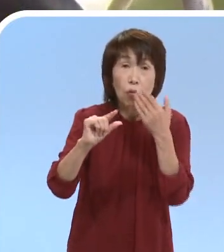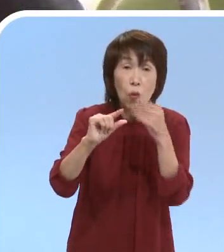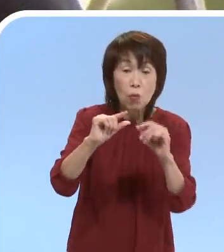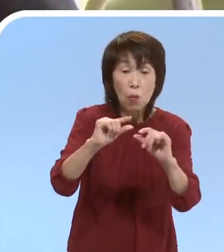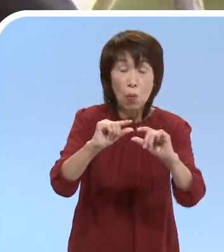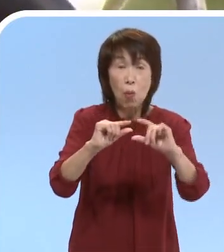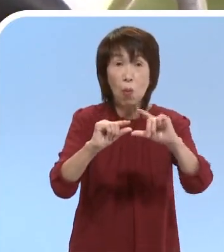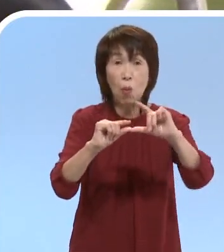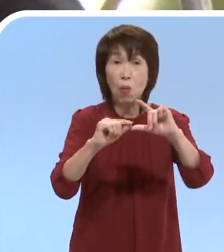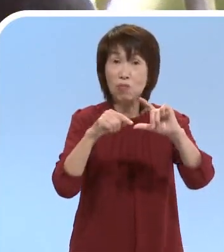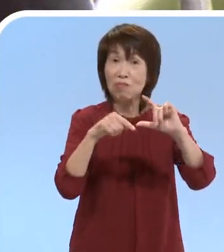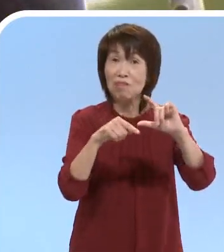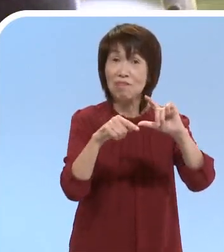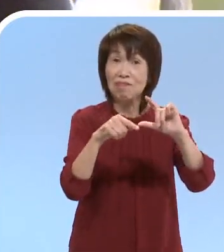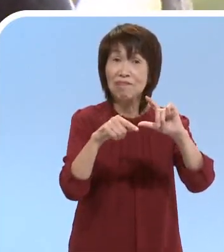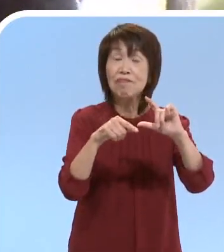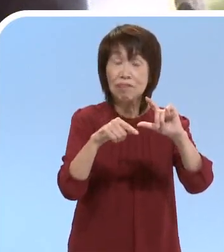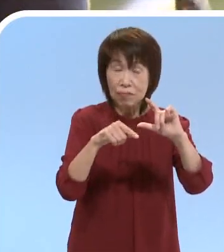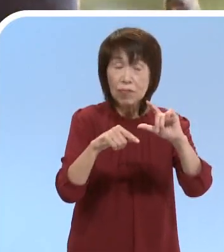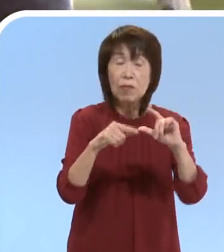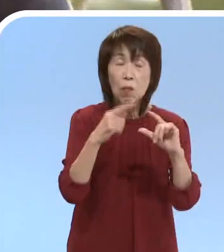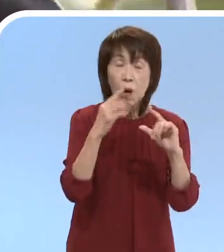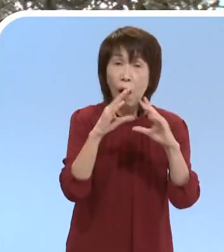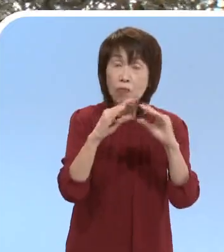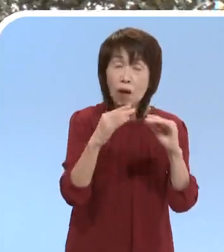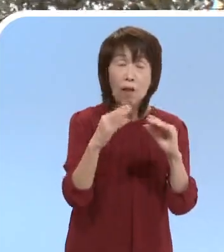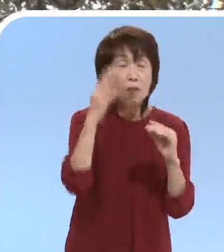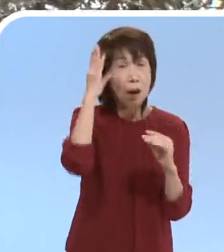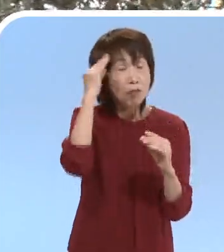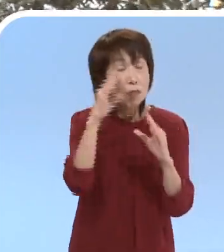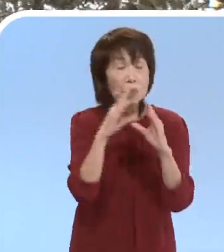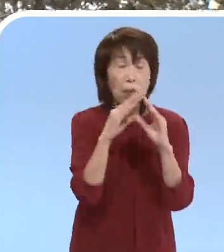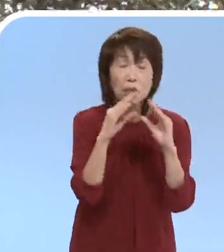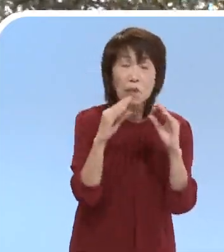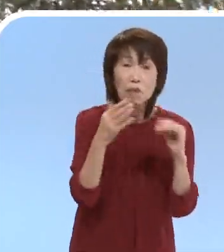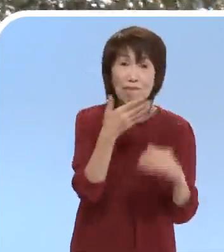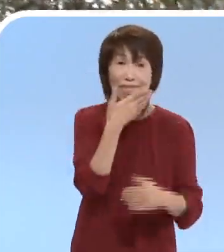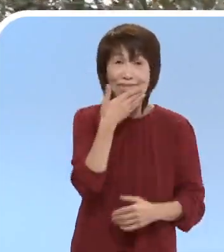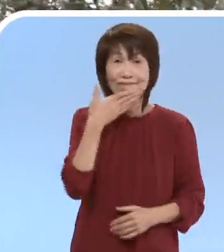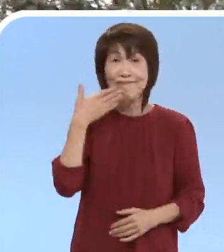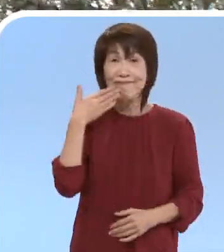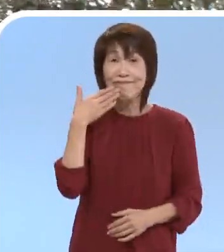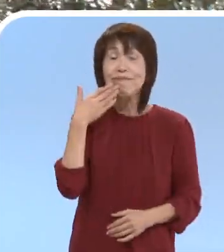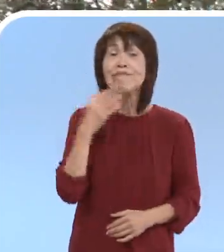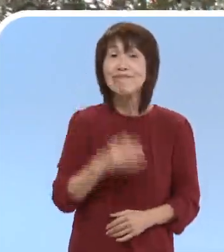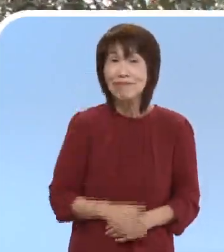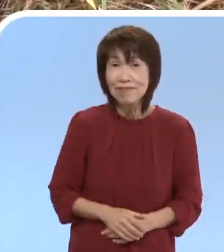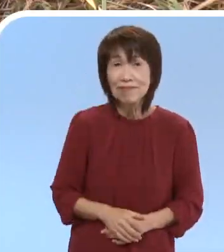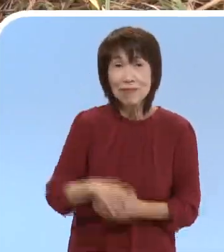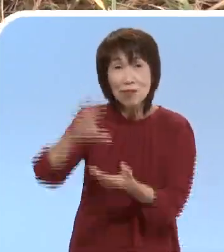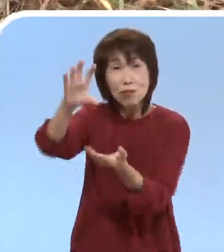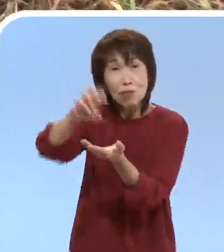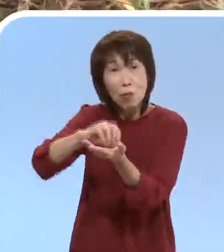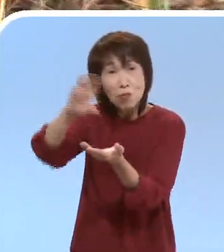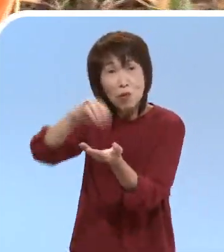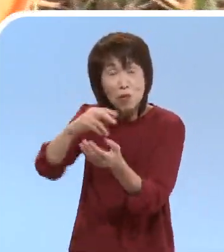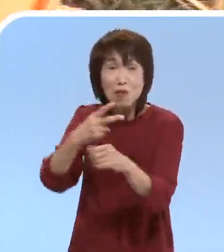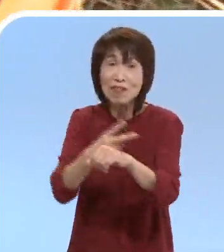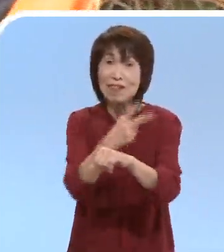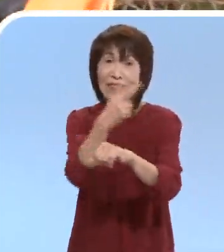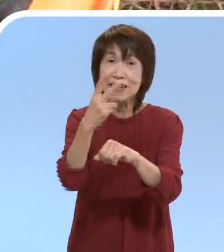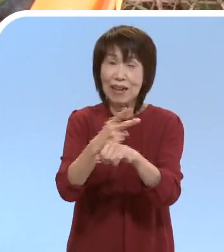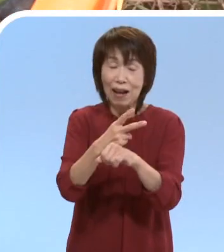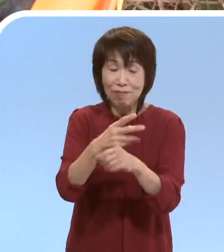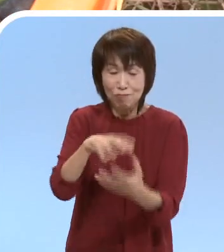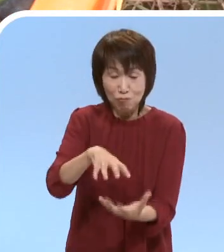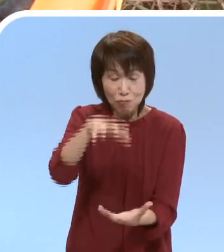とまったりとした美味しいオリーブオイルができる。 2時間かけておよそ10キロのオリーブを摘み取ります